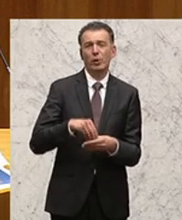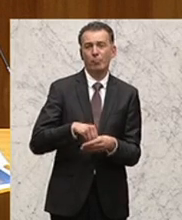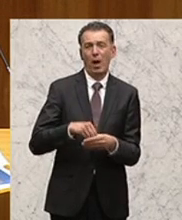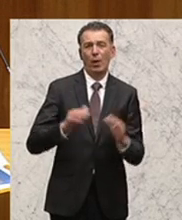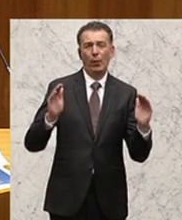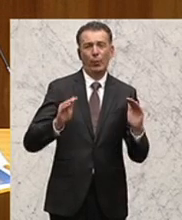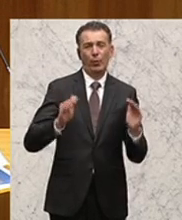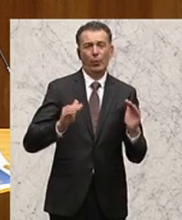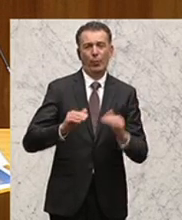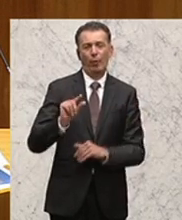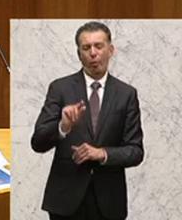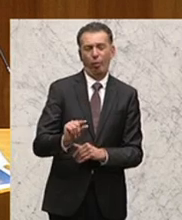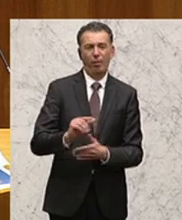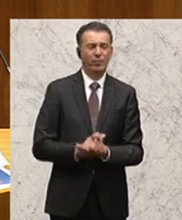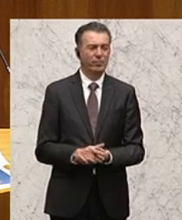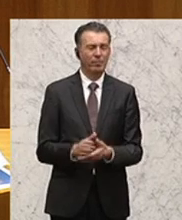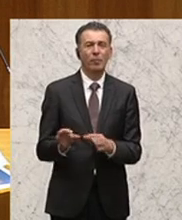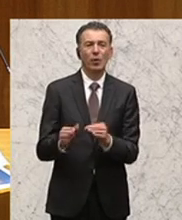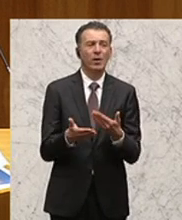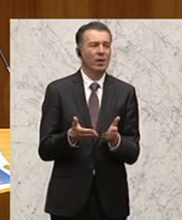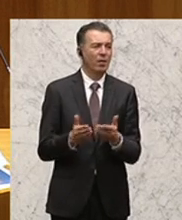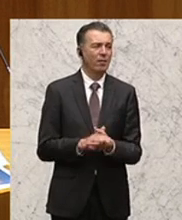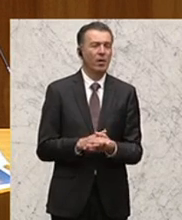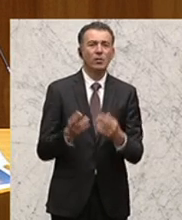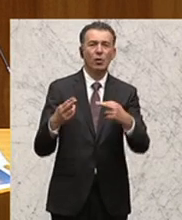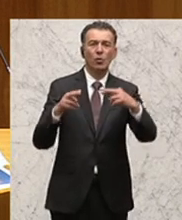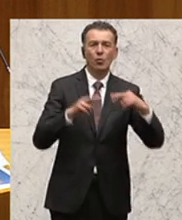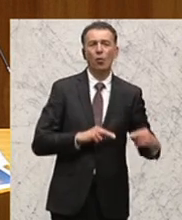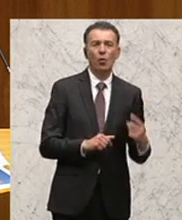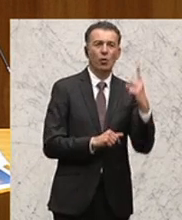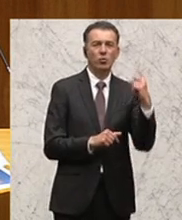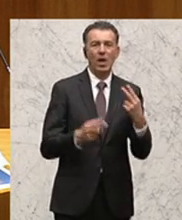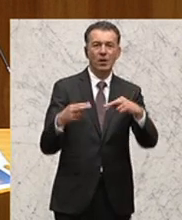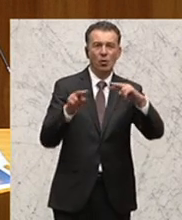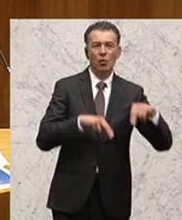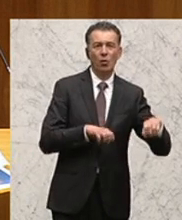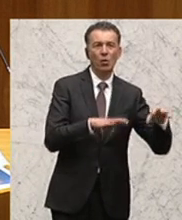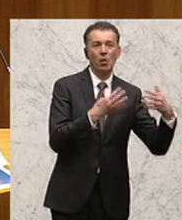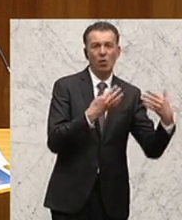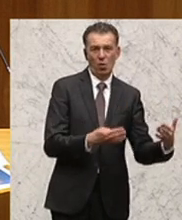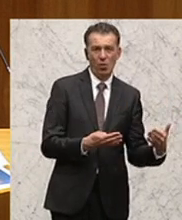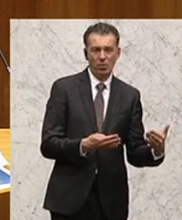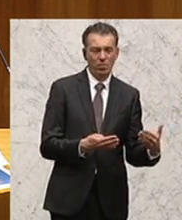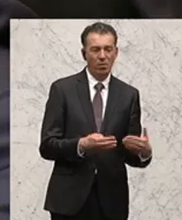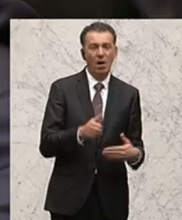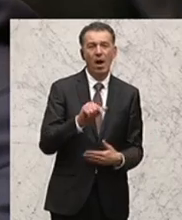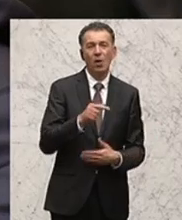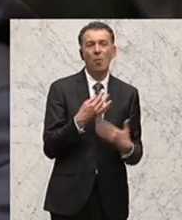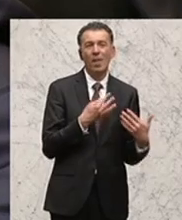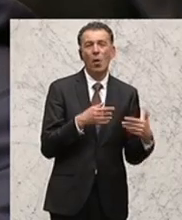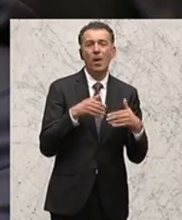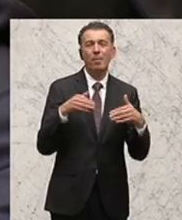Einsparungen geleistet werden. Das heißt nichts anderes als ein Zurück zum Start zum 1990 und dazu sollten wir 1,9 Millionen